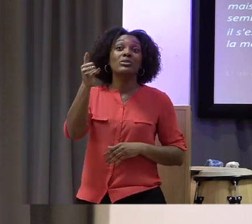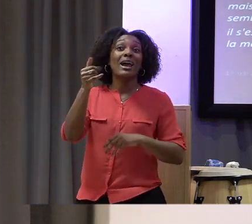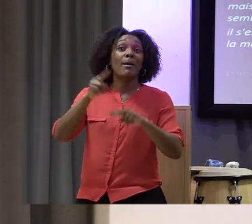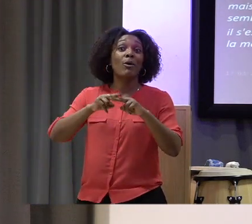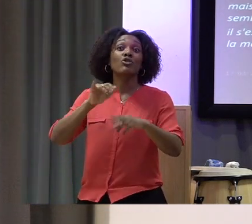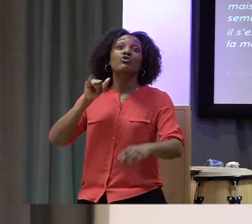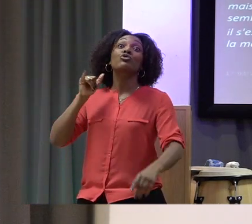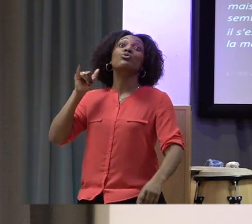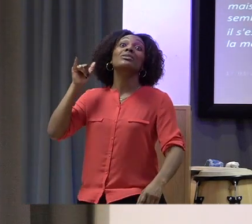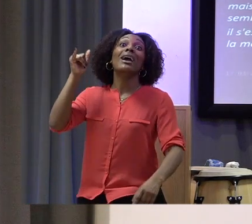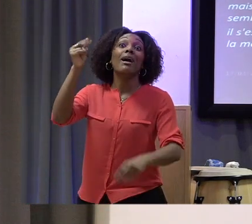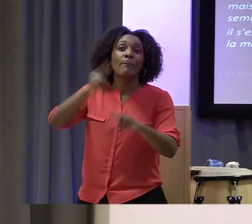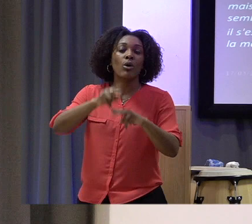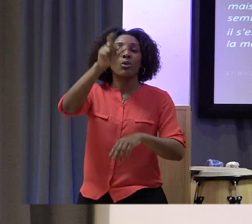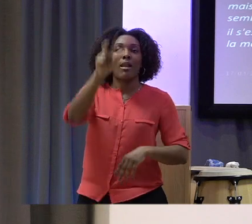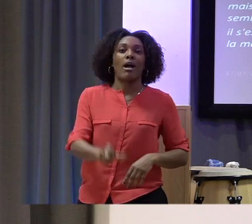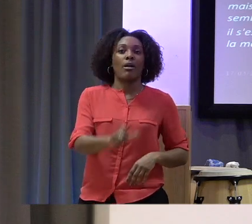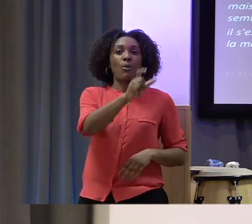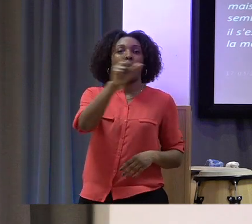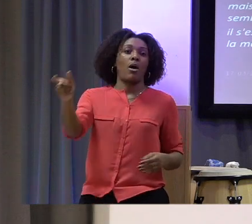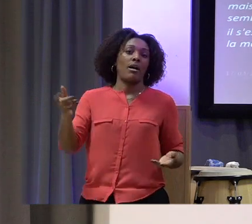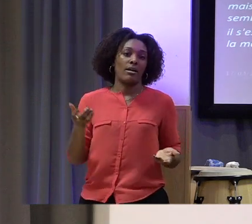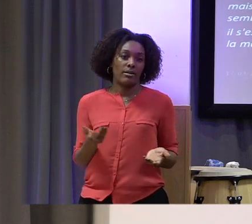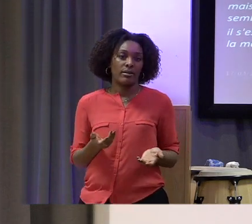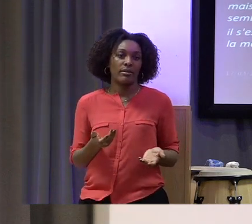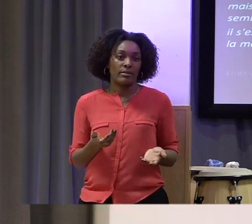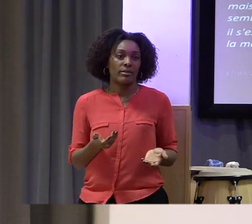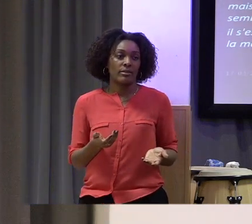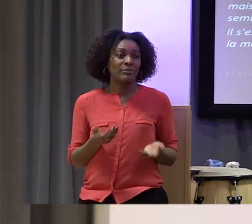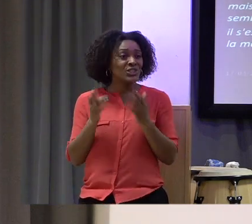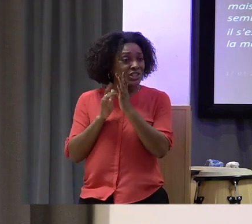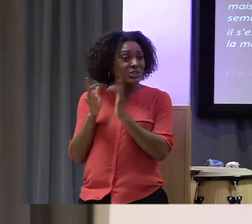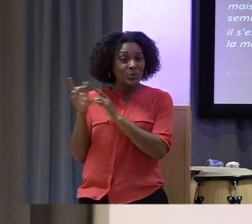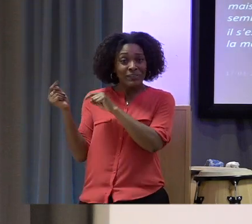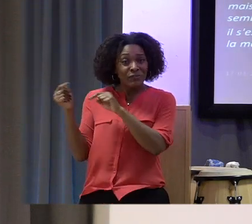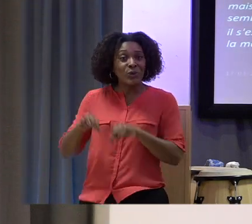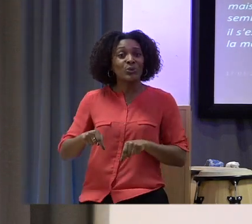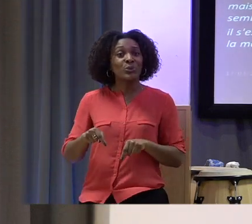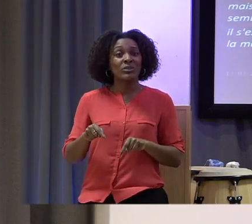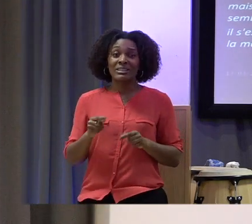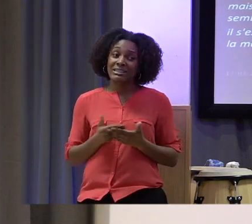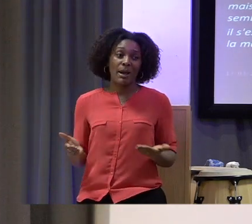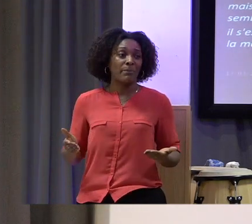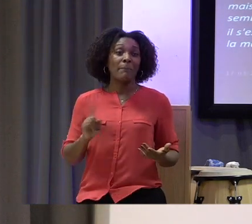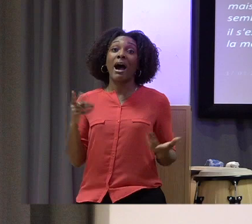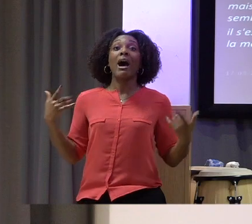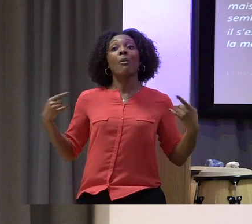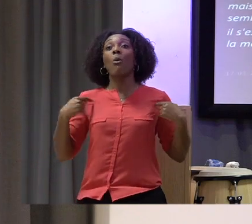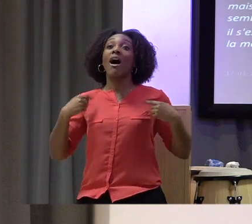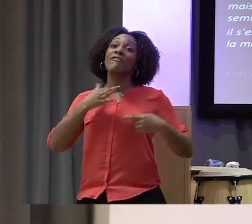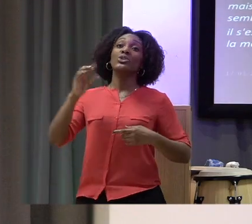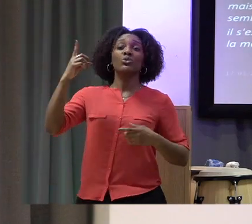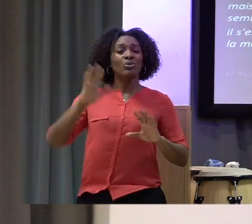la mort, même jusqu'à la mort de la croix. Jésus est donc venu comme un simple homme sur